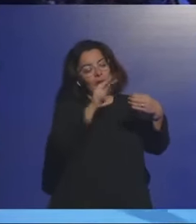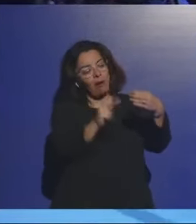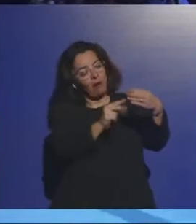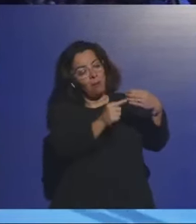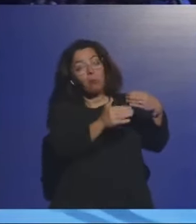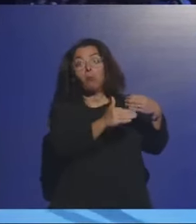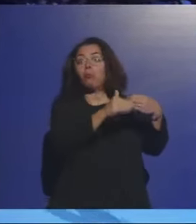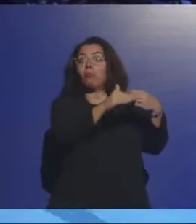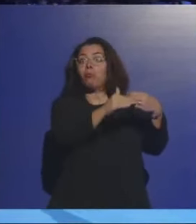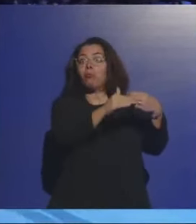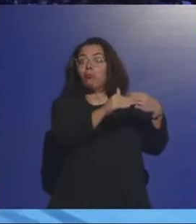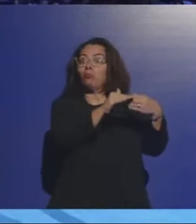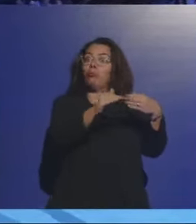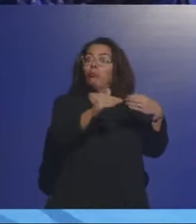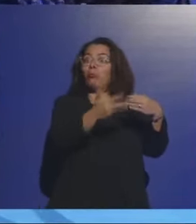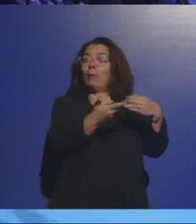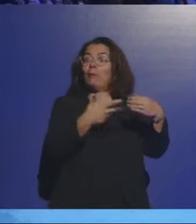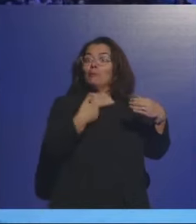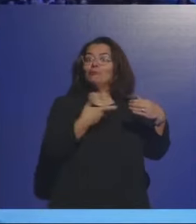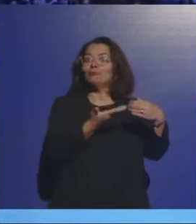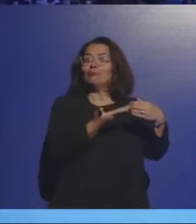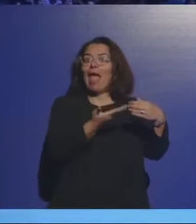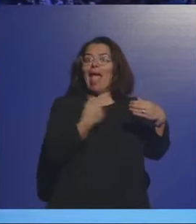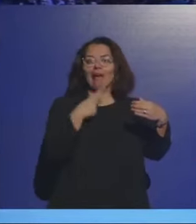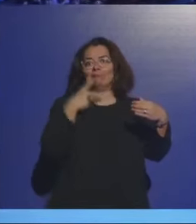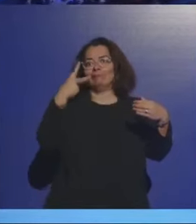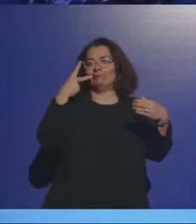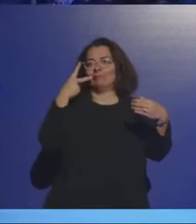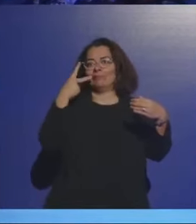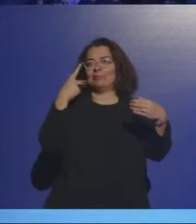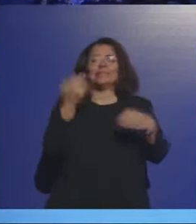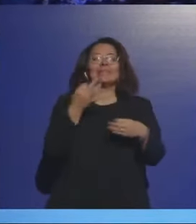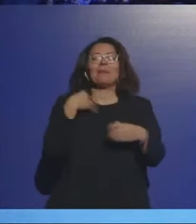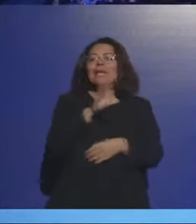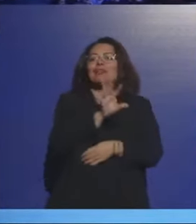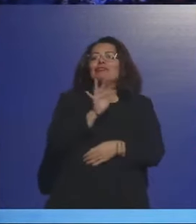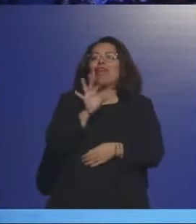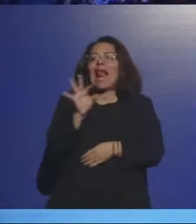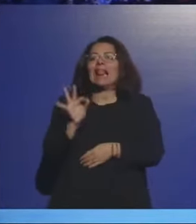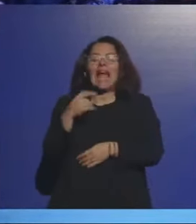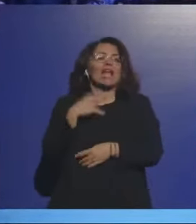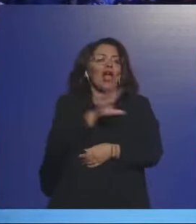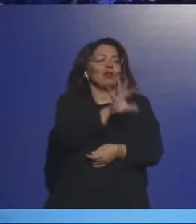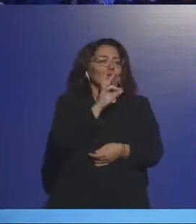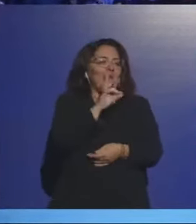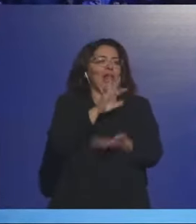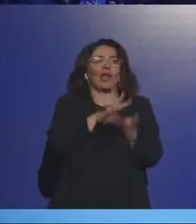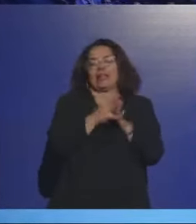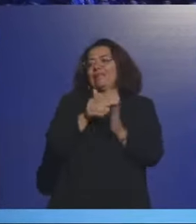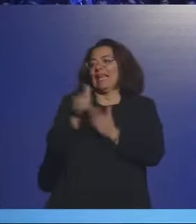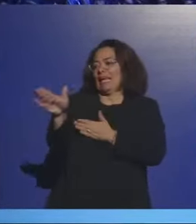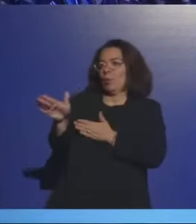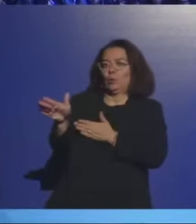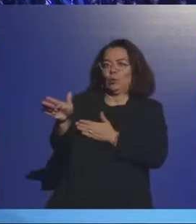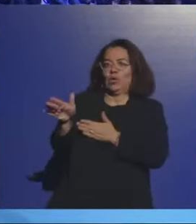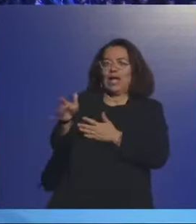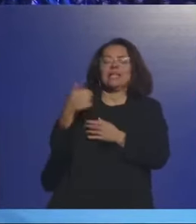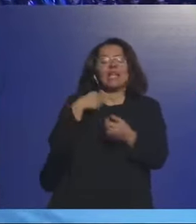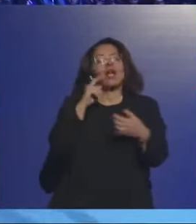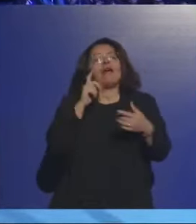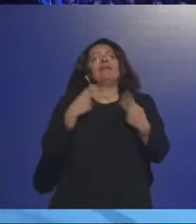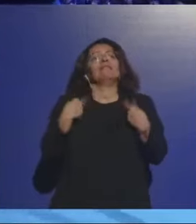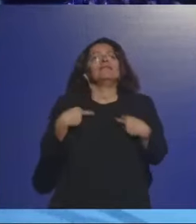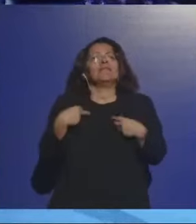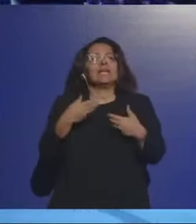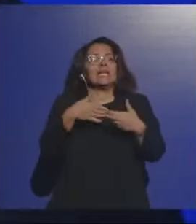invece saremo contenti perché nella vita si fanno delle scelte No è come si dice ogni scelta corrisponde una rinuncia E se io poi passo tutta la mia vita a guardare